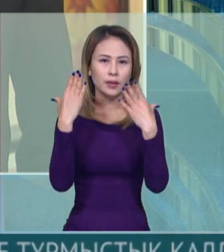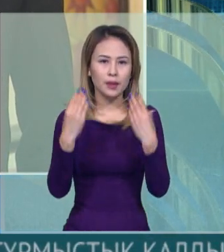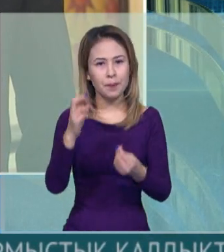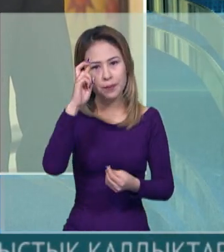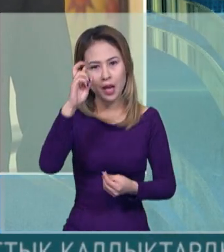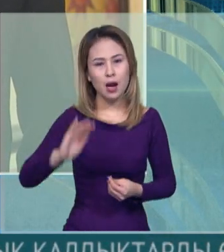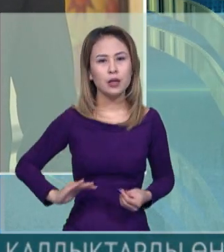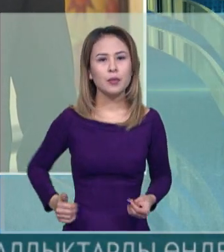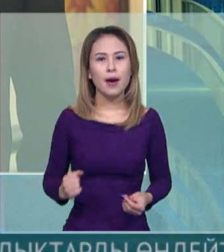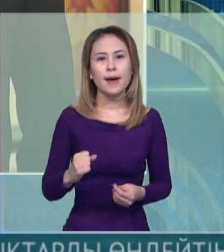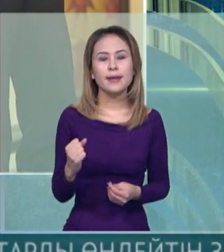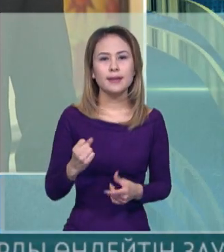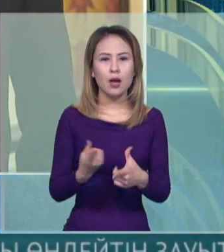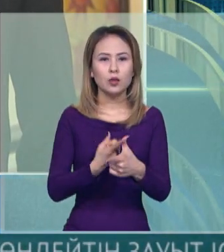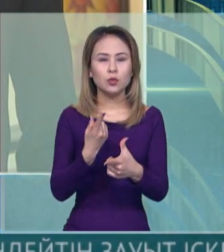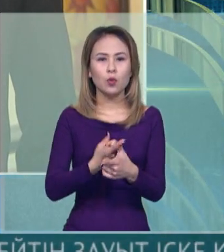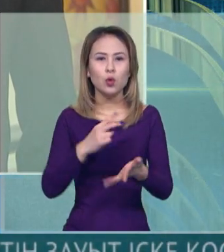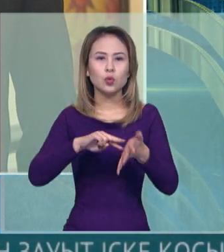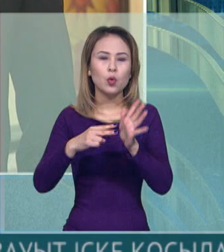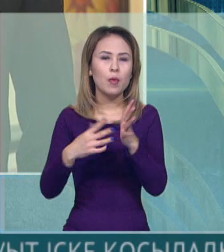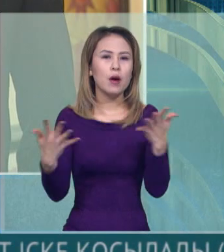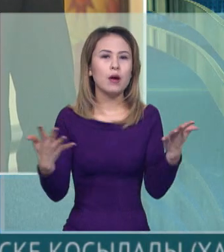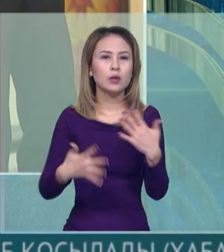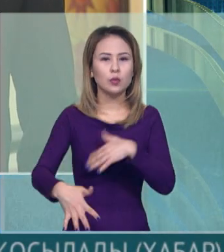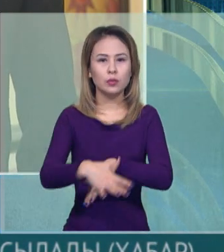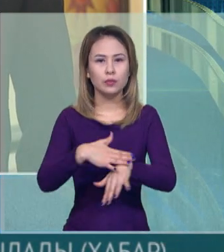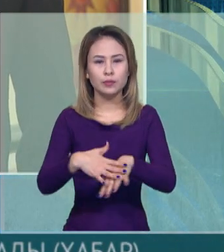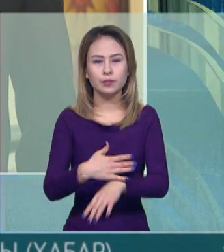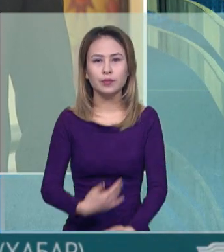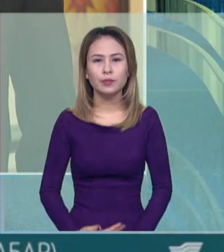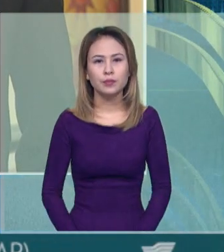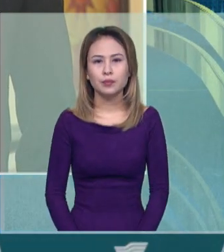Мемлекеттік жекеменшік әріптестік аясында елде қандай жобалар іске асып жатыр?